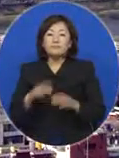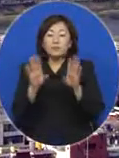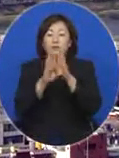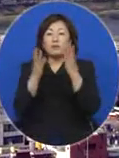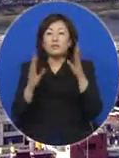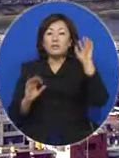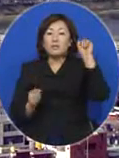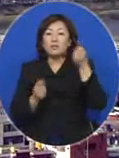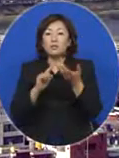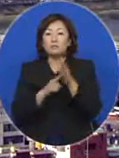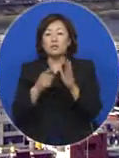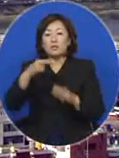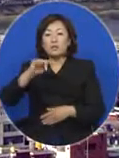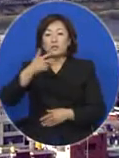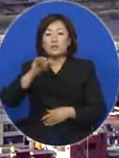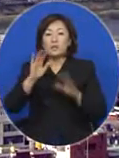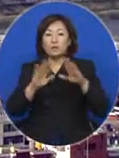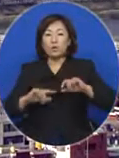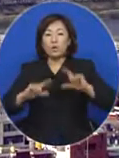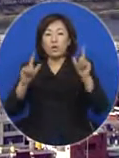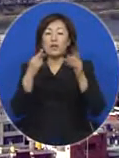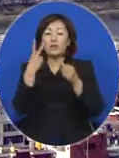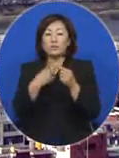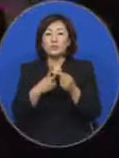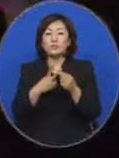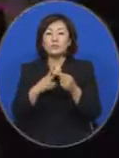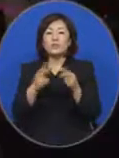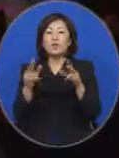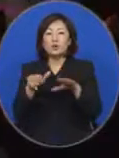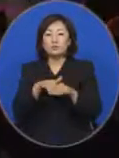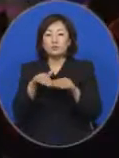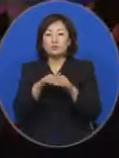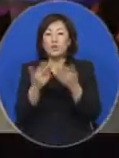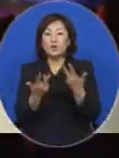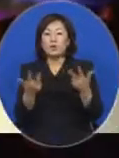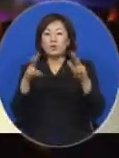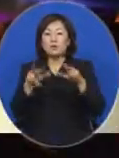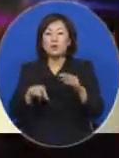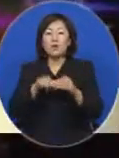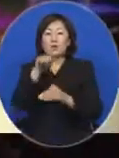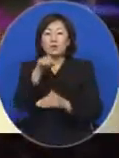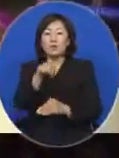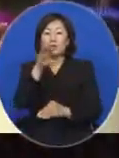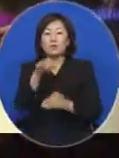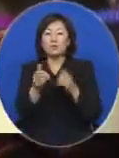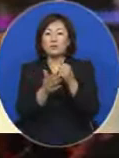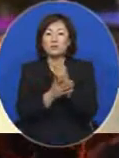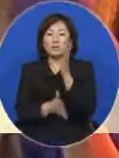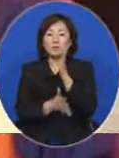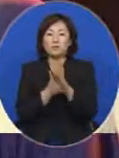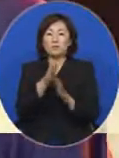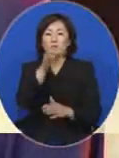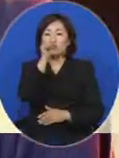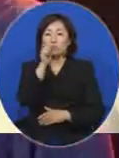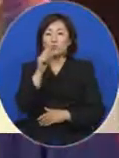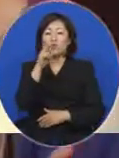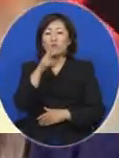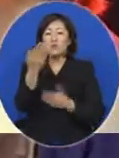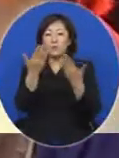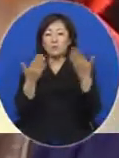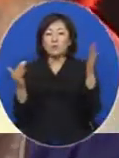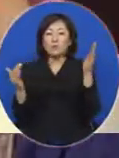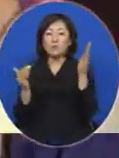열린 예술무대 뒤라니 올 들어 두 번째로 어젯밤 문화예술회관 야외 공연장에서 열려 시민들로부터 좋은 반응을